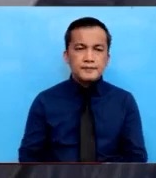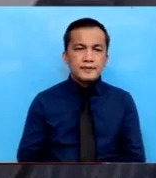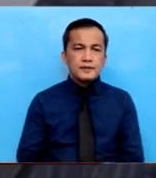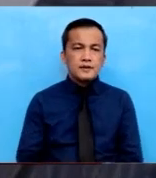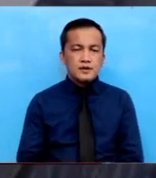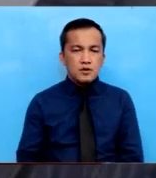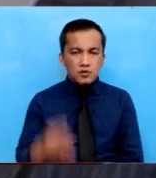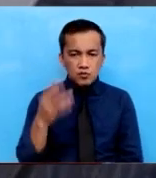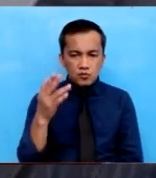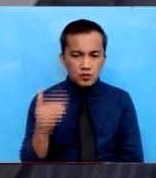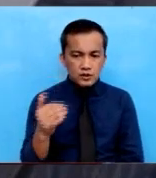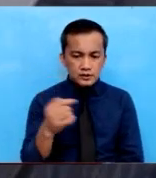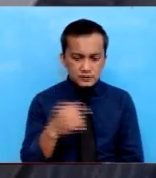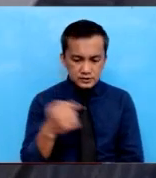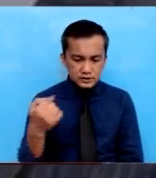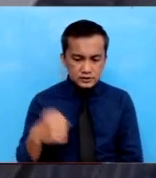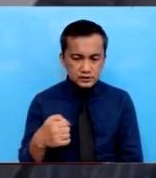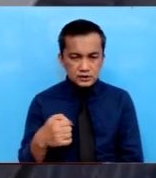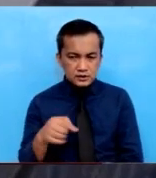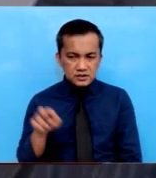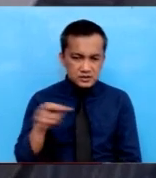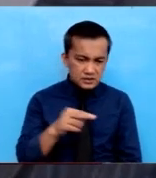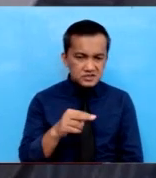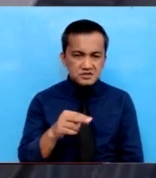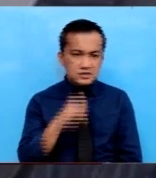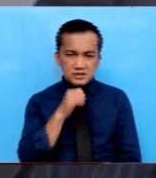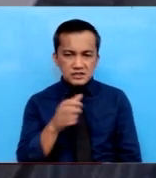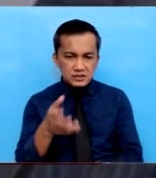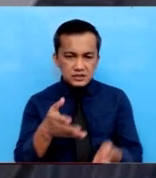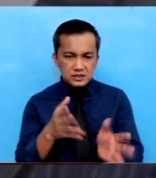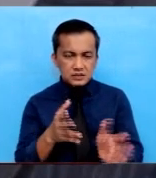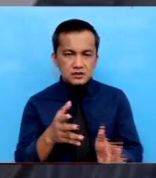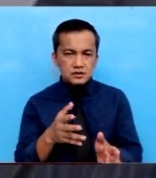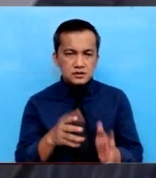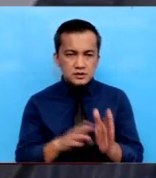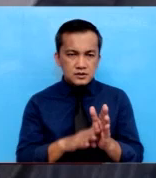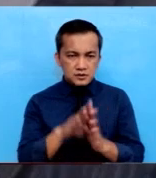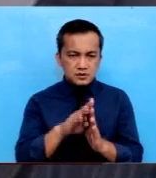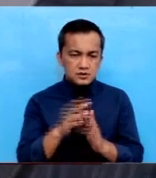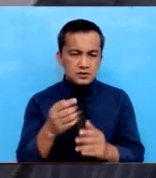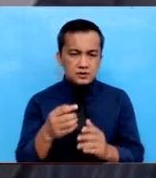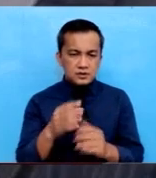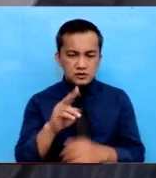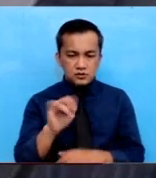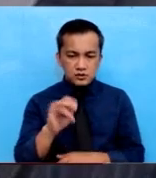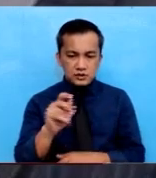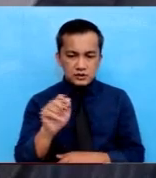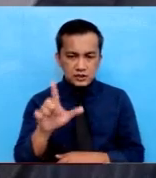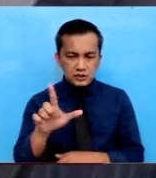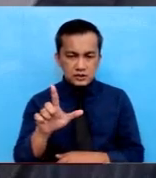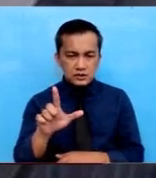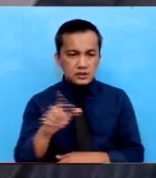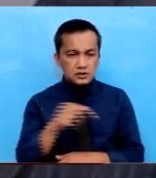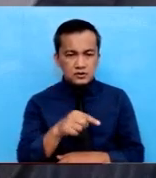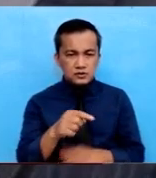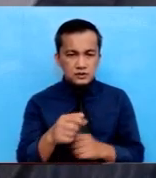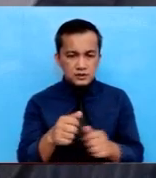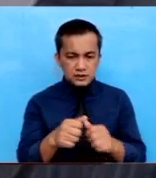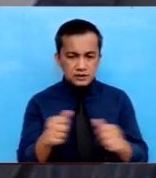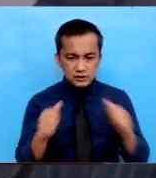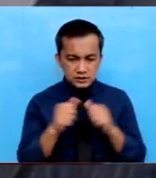China, sa tingin ko, ay hindi niya papayagan na i-develop natin unilaterally yung area na yan, lalong-lalo na